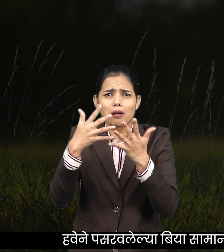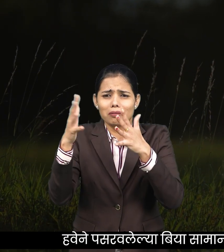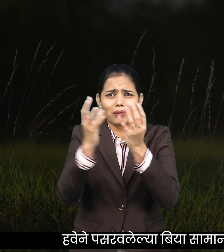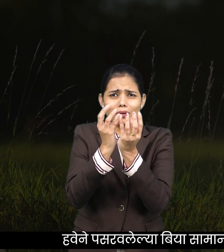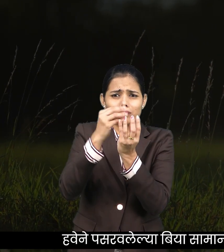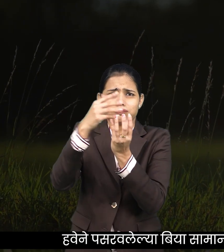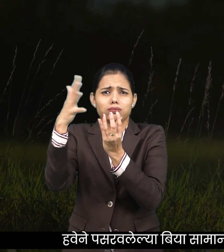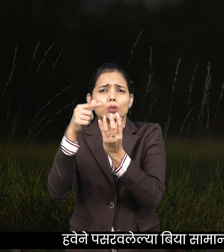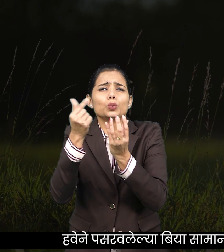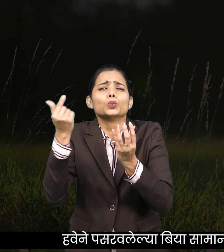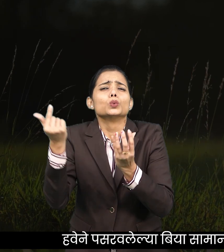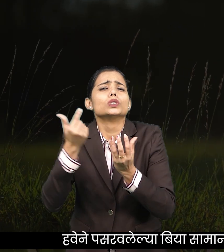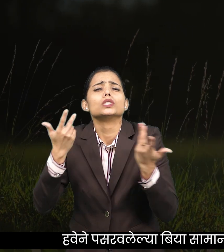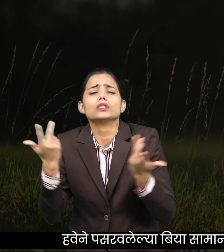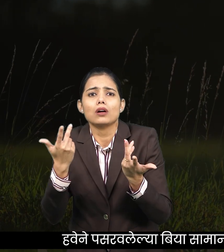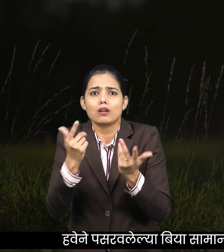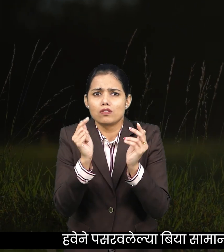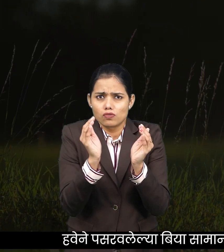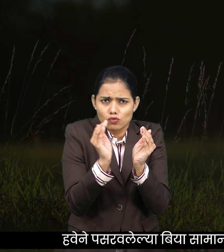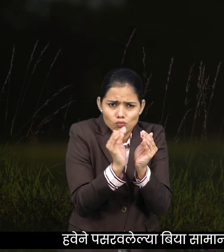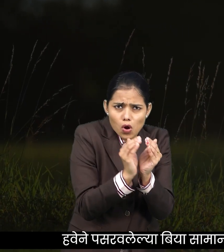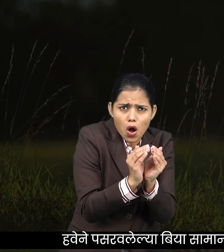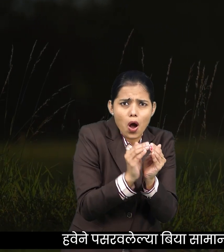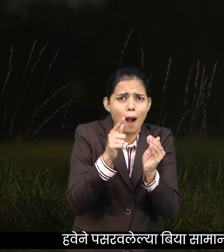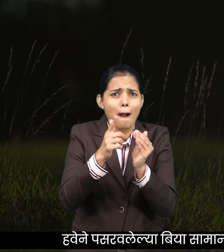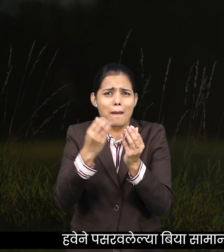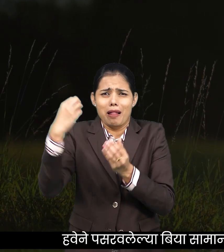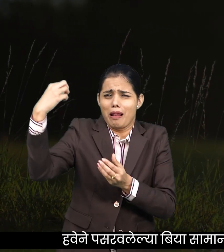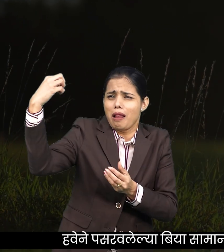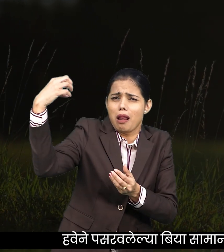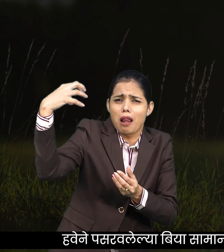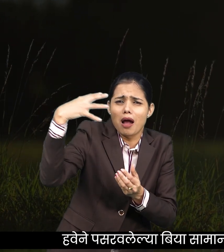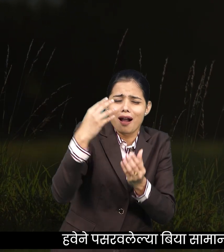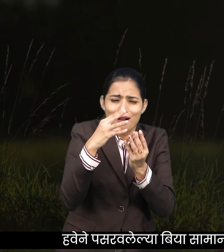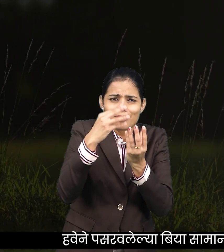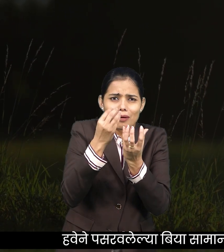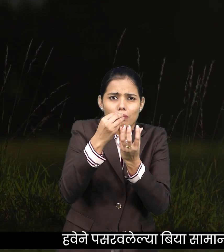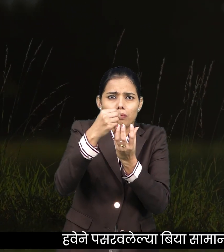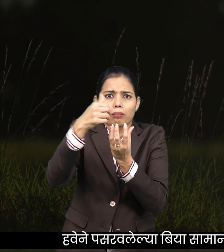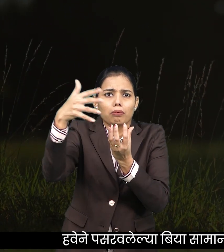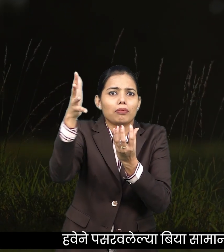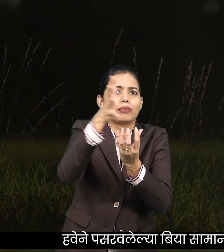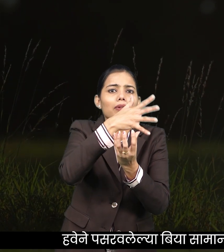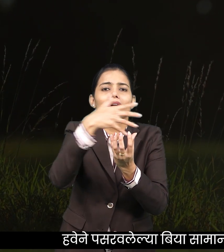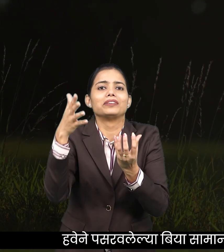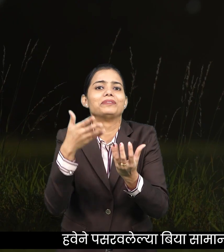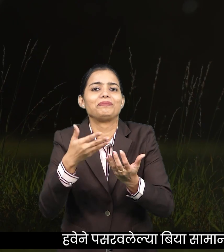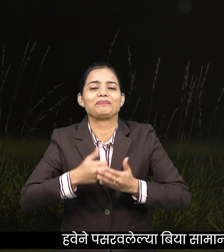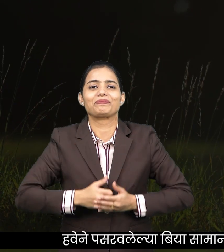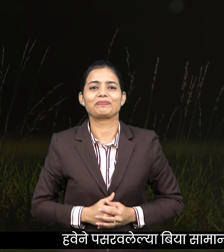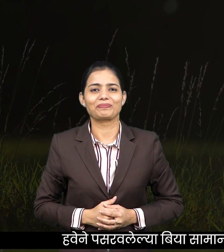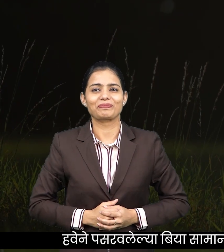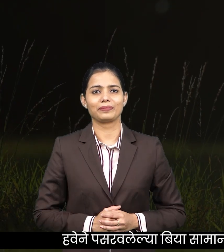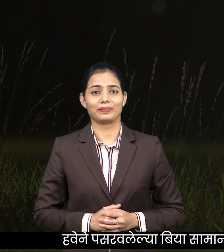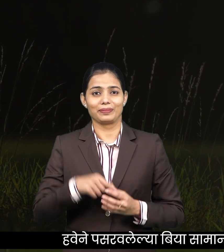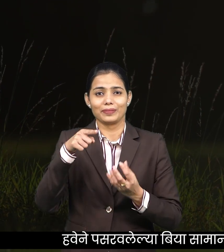हवेने पसरवलेल्या बिया सामान्यतः लहान, हलक्या आणि लहान असतात.